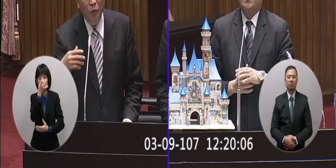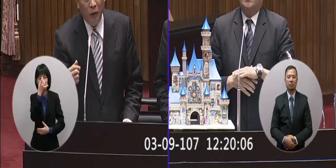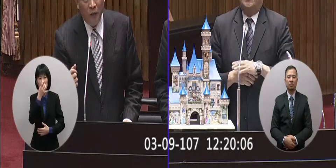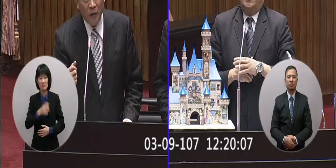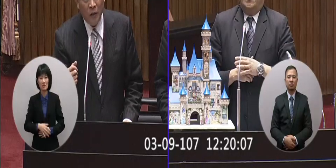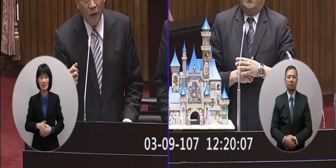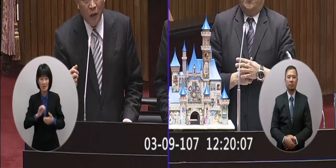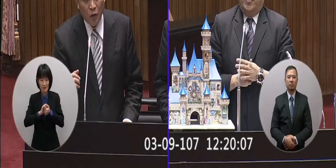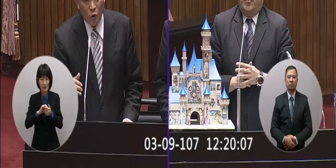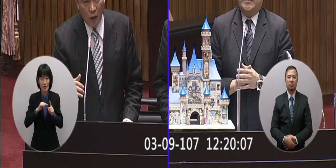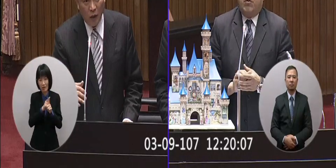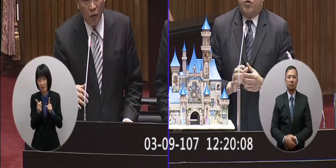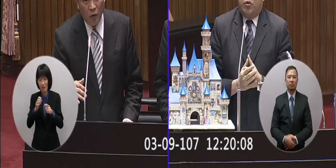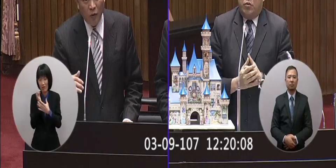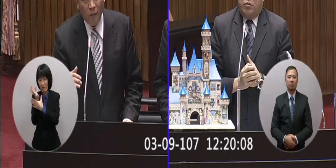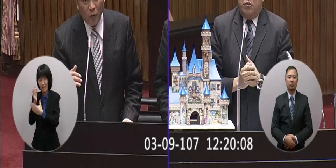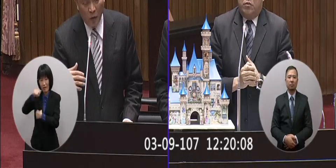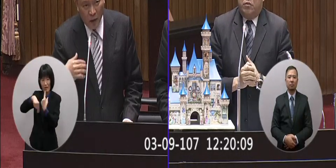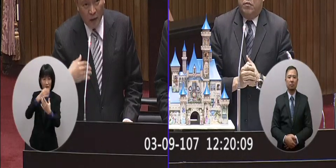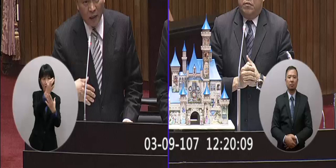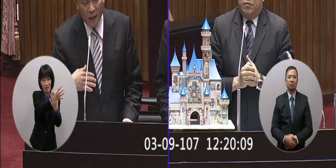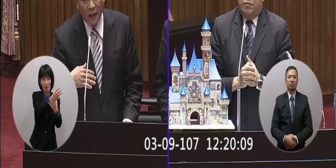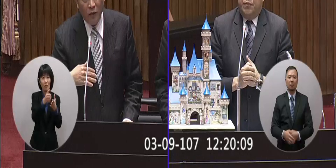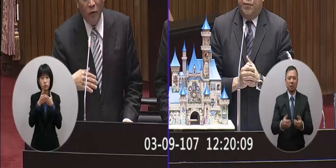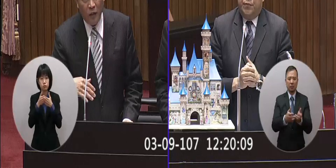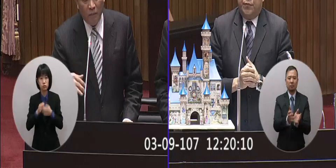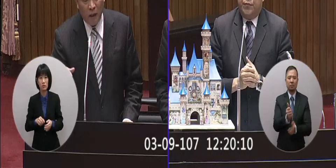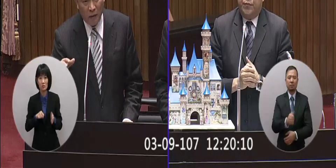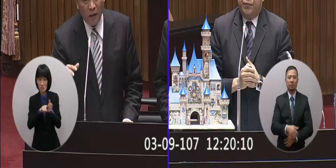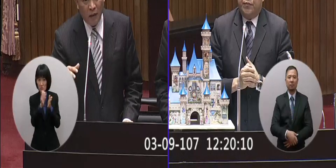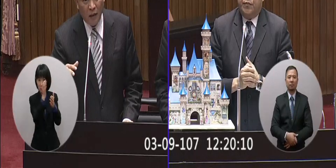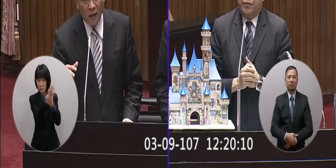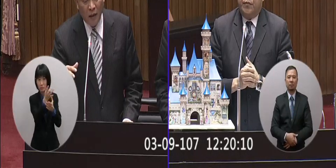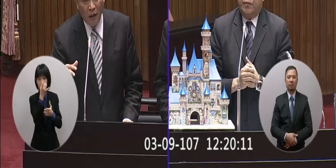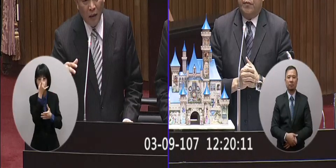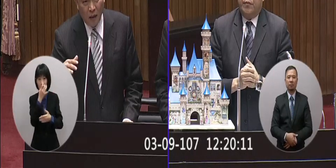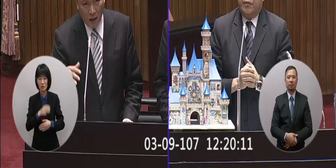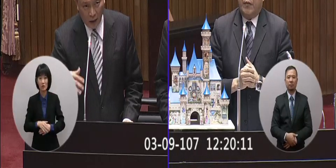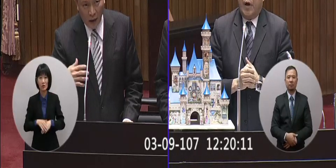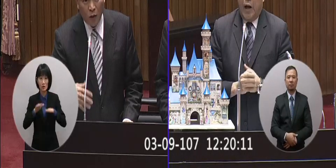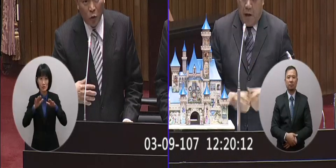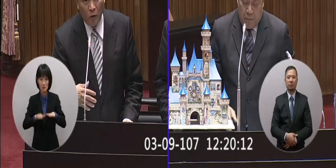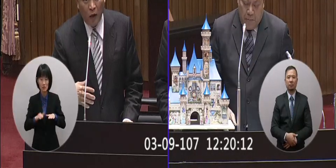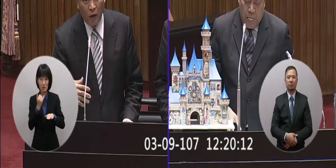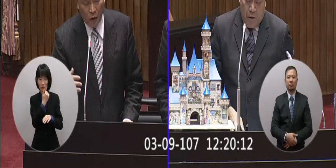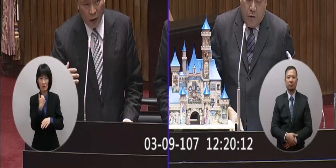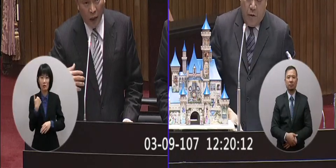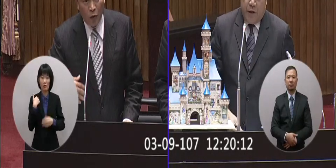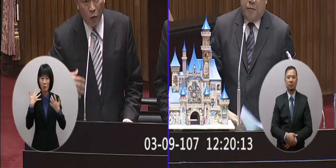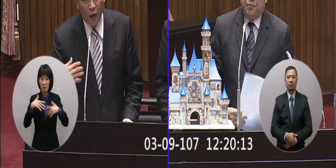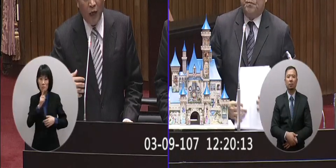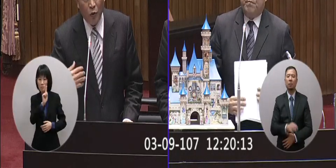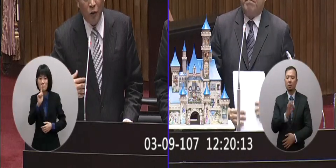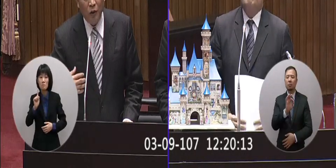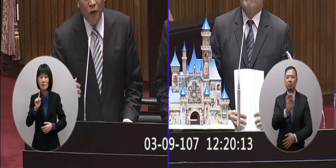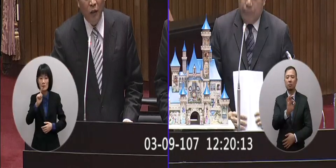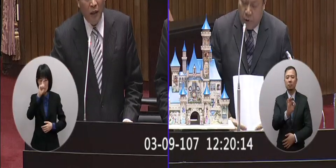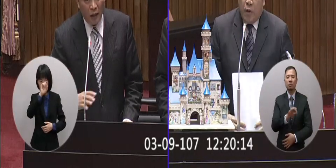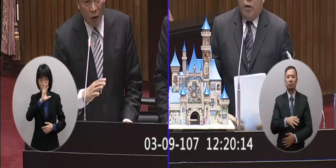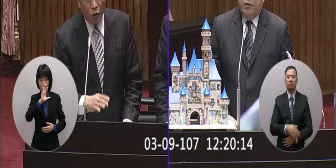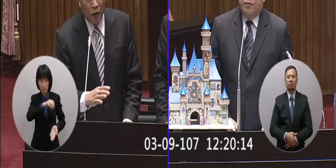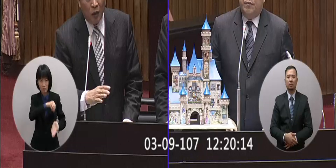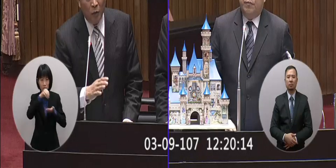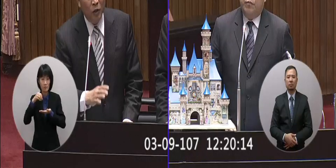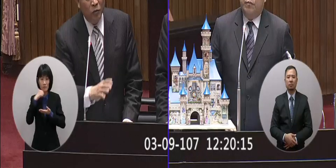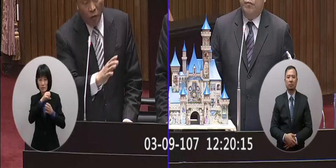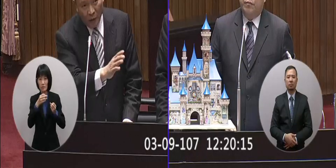要用迂回的方式，所以我们现在都已经把这些 可能的做法，回到国内来做。